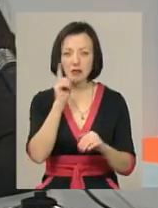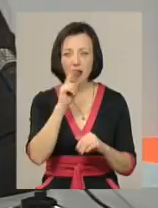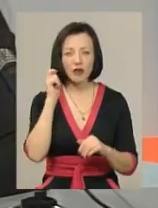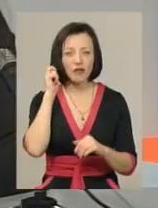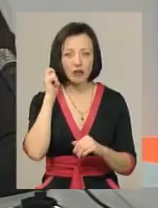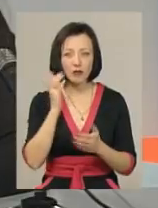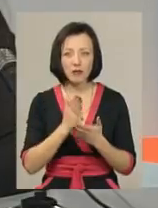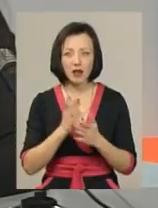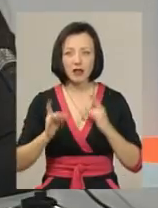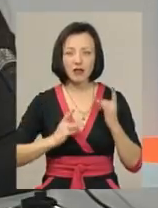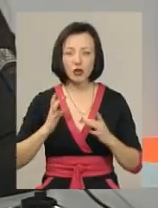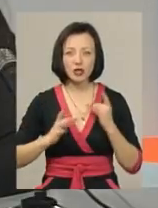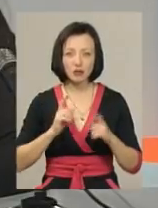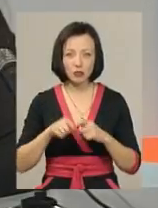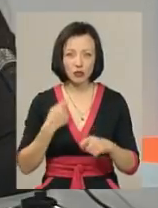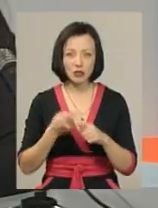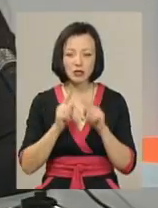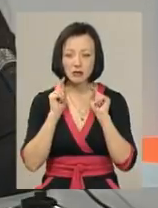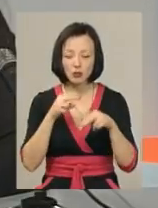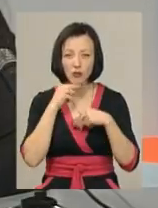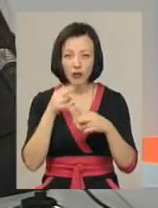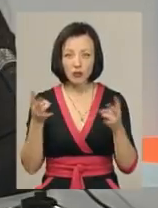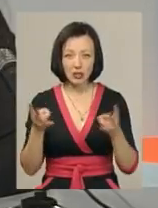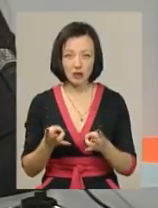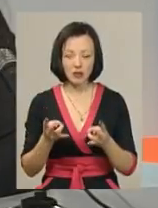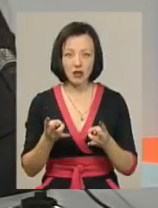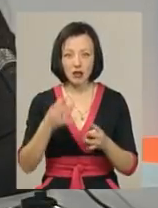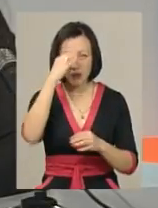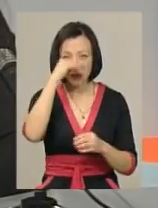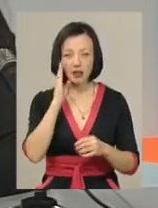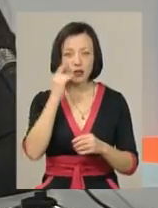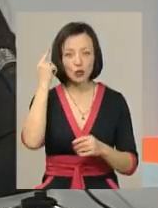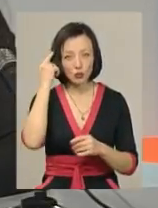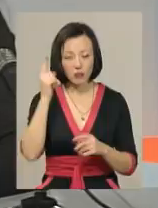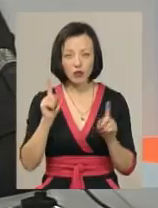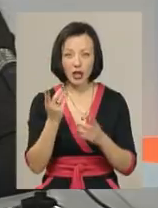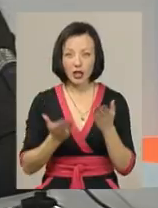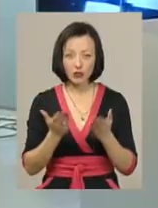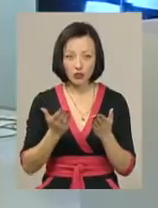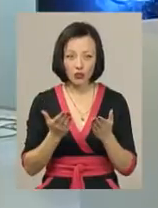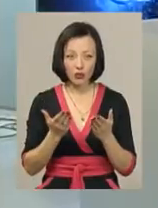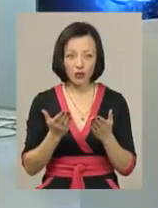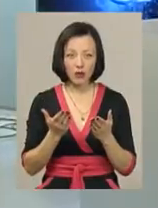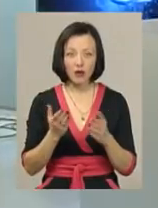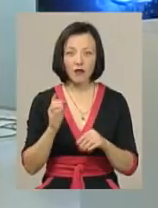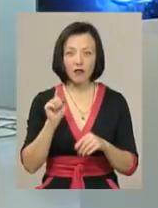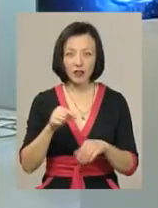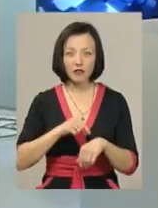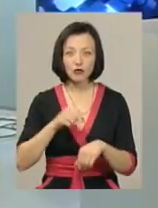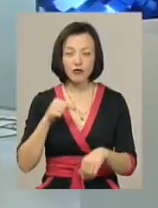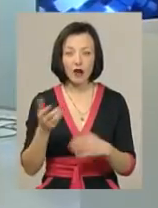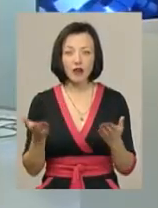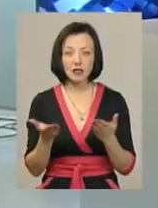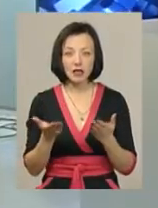віку вже мають якісь невротичні розлади і на це треба звернути увагу тому що батьки думають що якщо вони відчувають якийсь